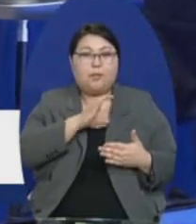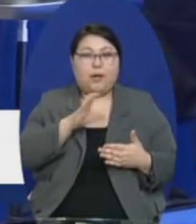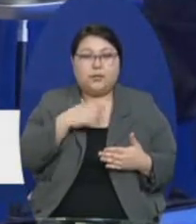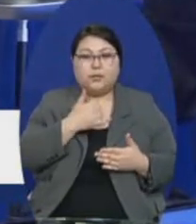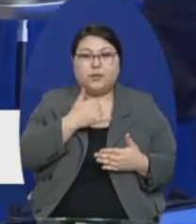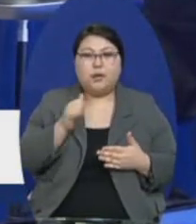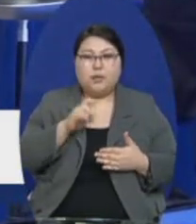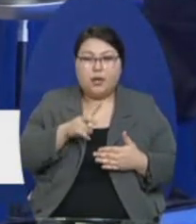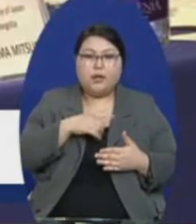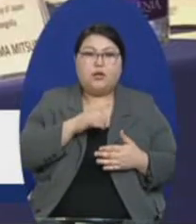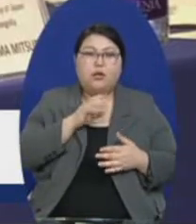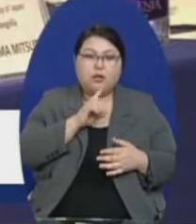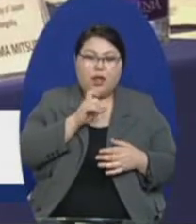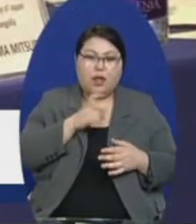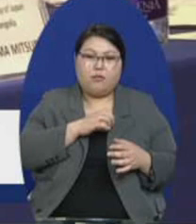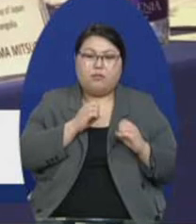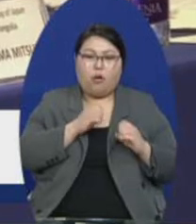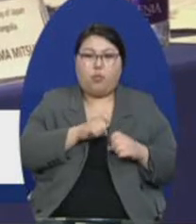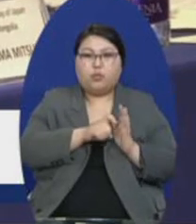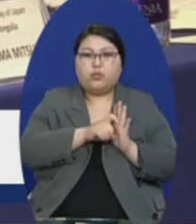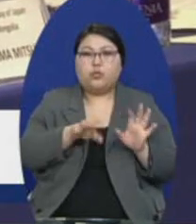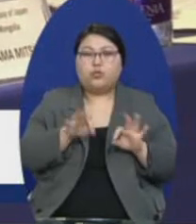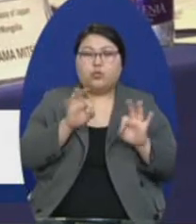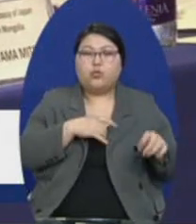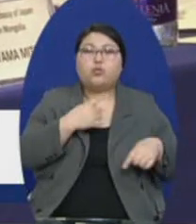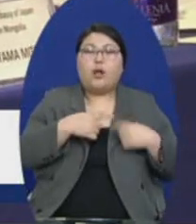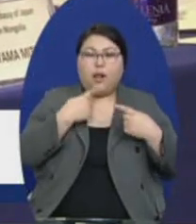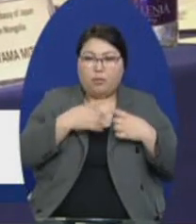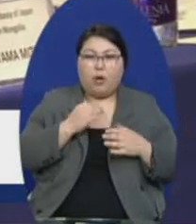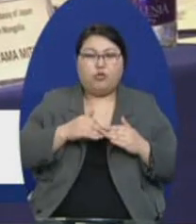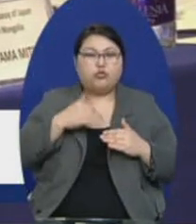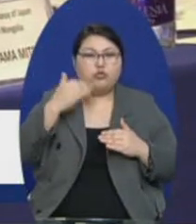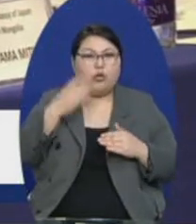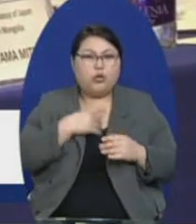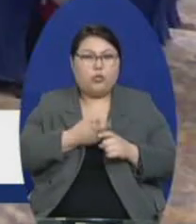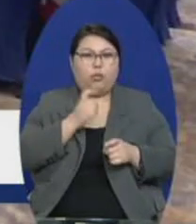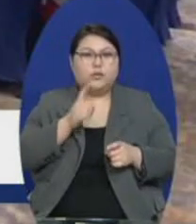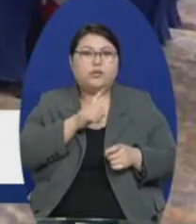төглүүлэх хугацаагийн сунгах талаар хэлэлцэх юм байна. Мөн өндөр дүнтэй зээлийг